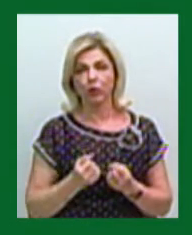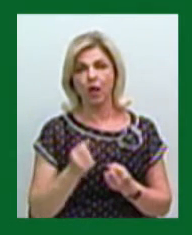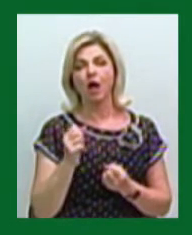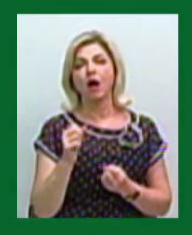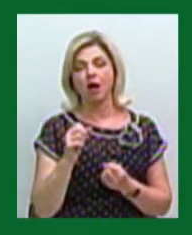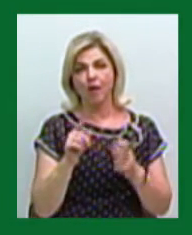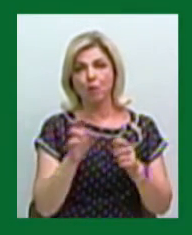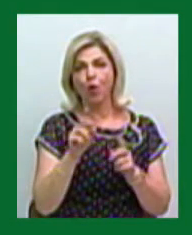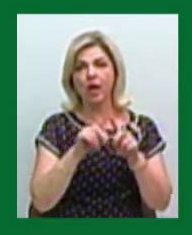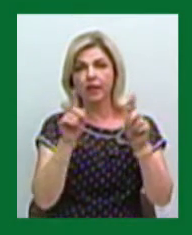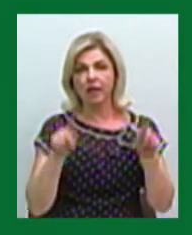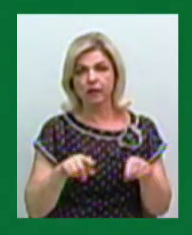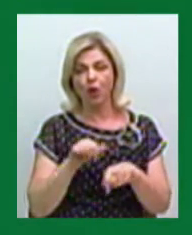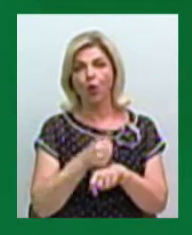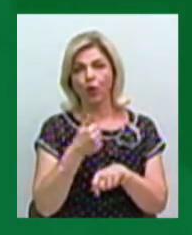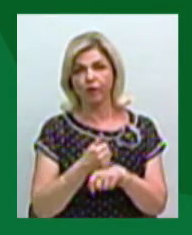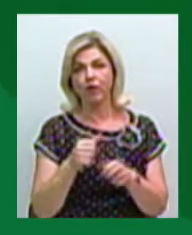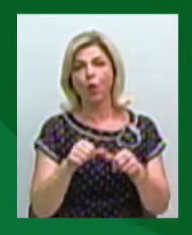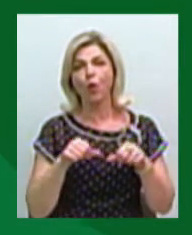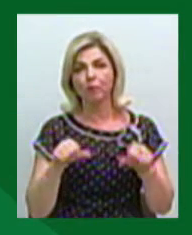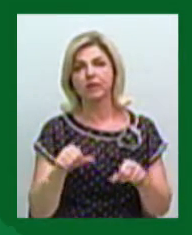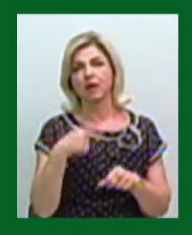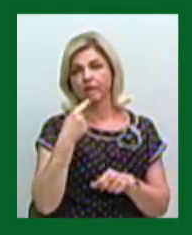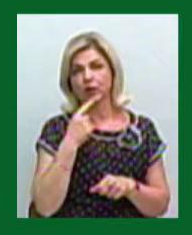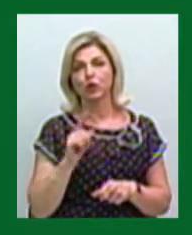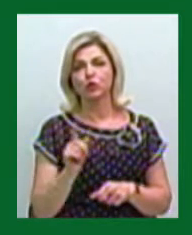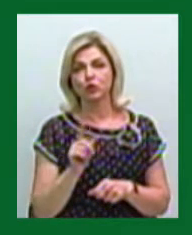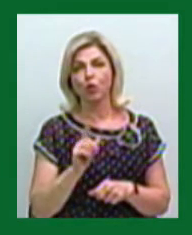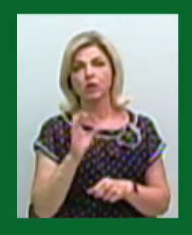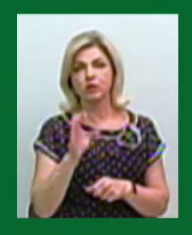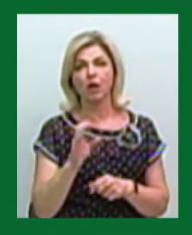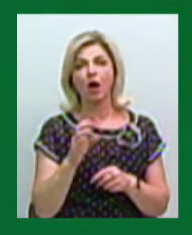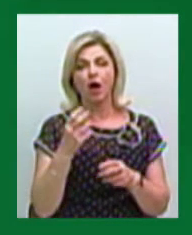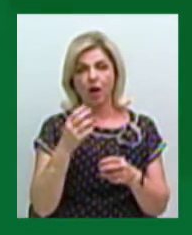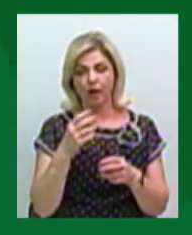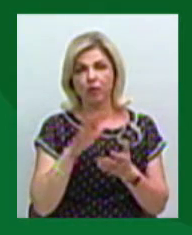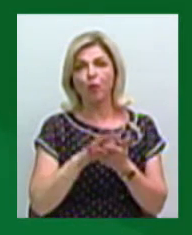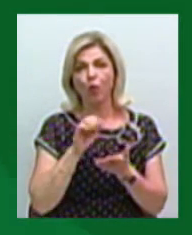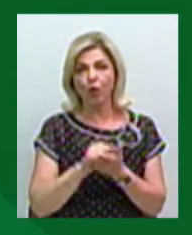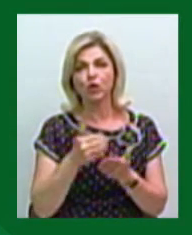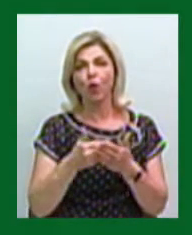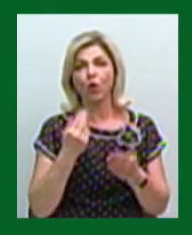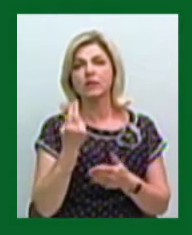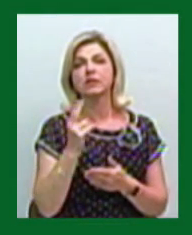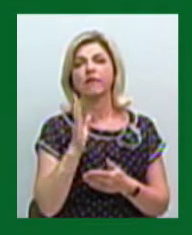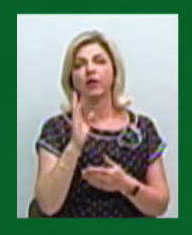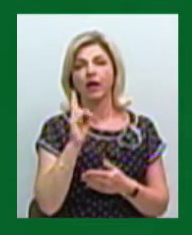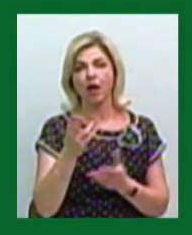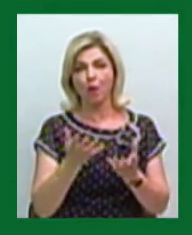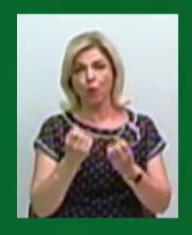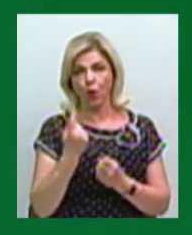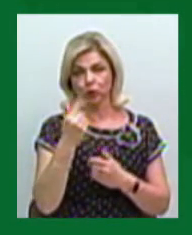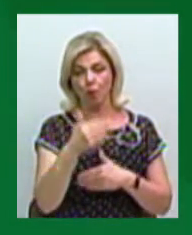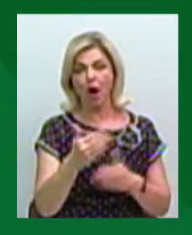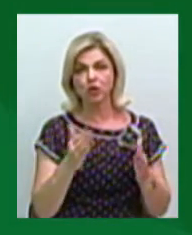Голова окружної виборчої комісії номер 127 Ірина Домарацька каже, з ознаками пошкодження від Центральної виборчої комісії отримали одну пачку